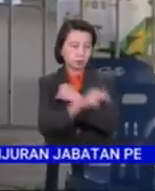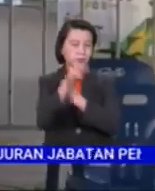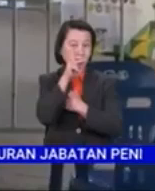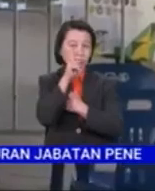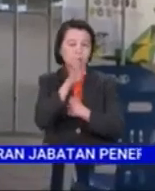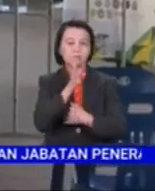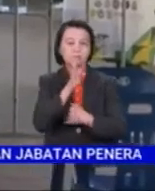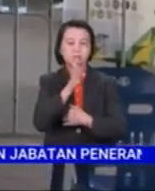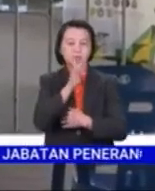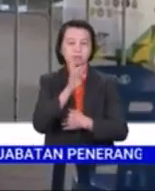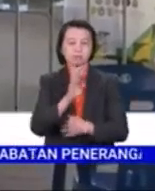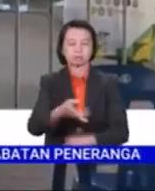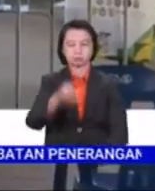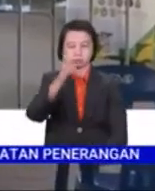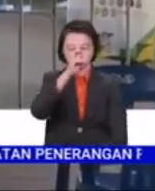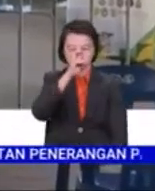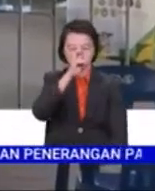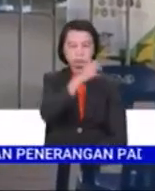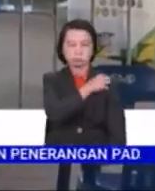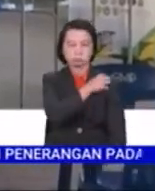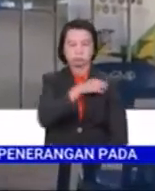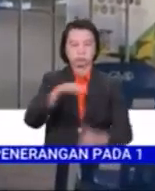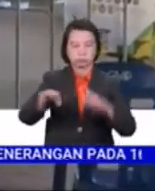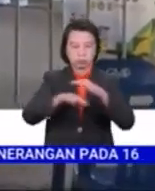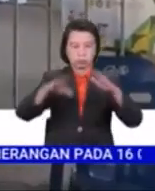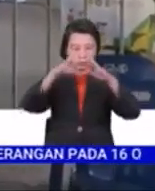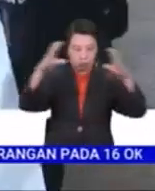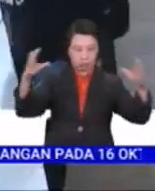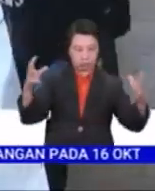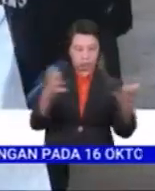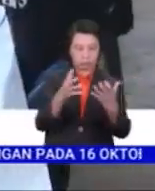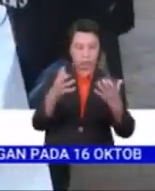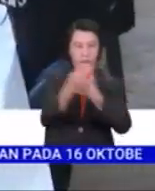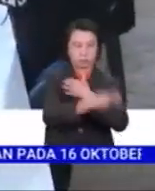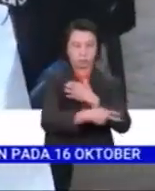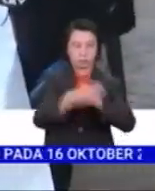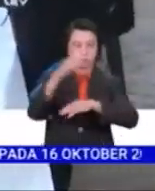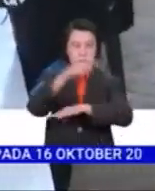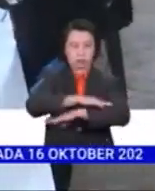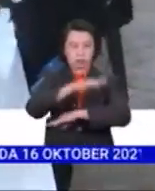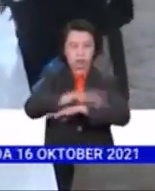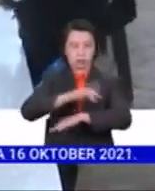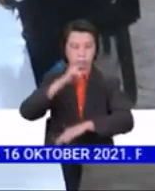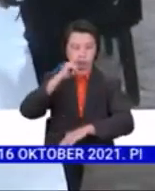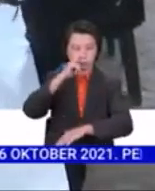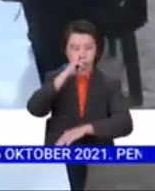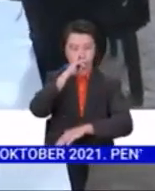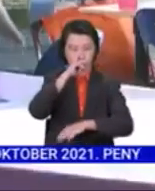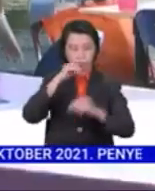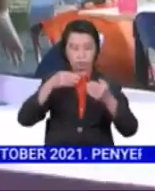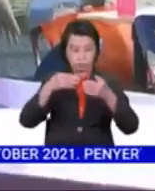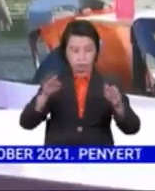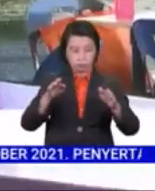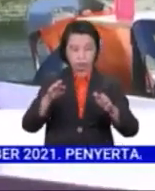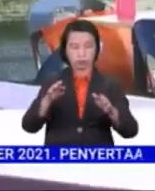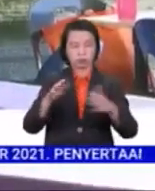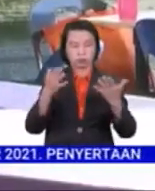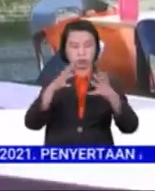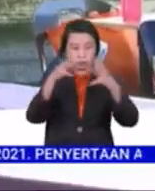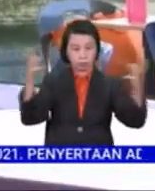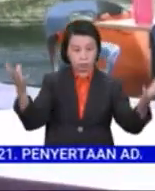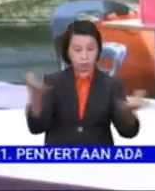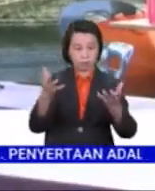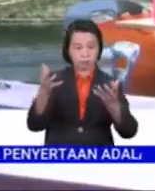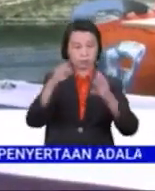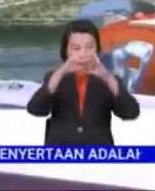tersebut masih dilaksanakan di bawah gelembong pelancong domestik countless saringan kemajuan kesehatan yang dibuka sejak bermulanya gelombang